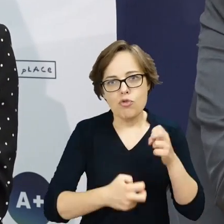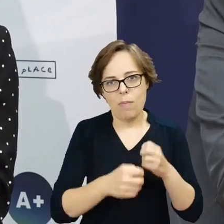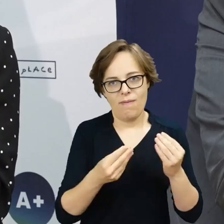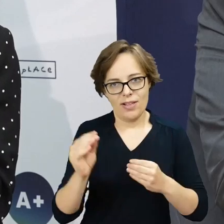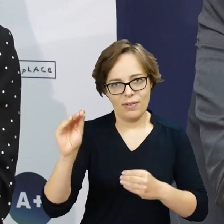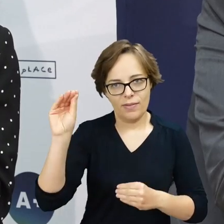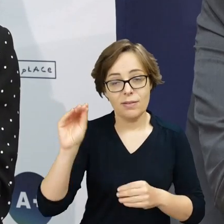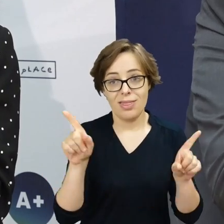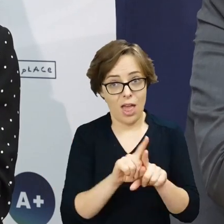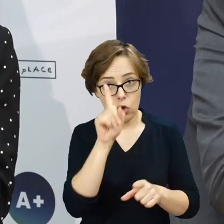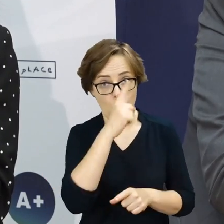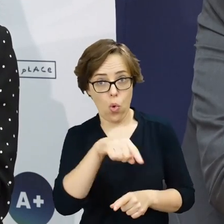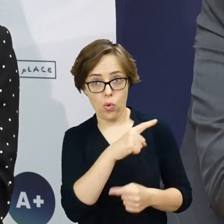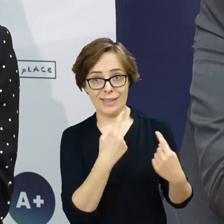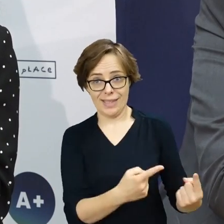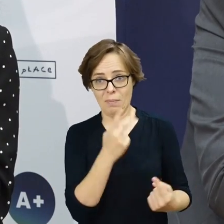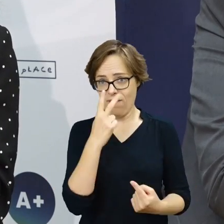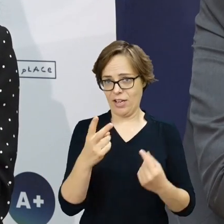też ludzie. Ludzie